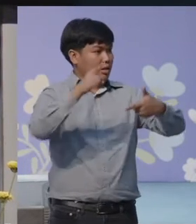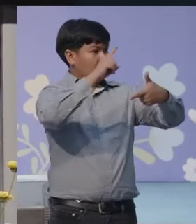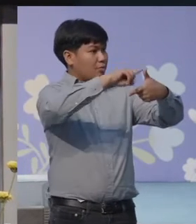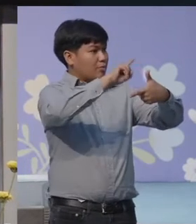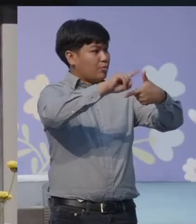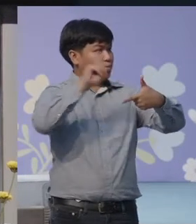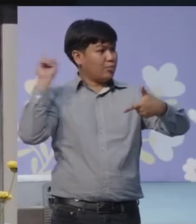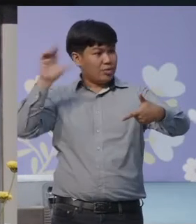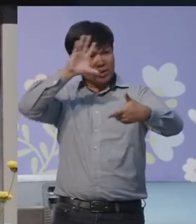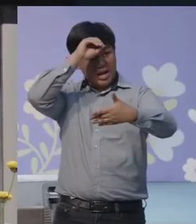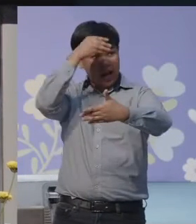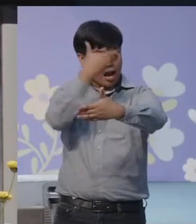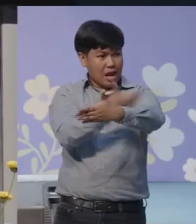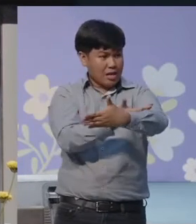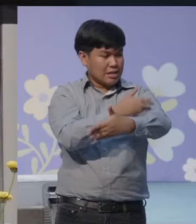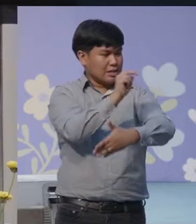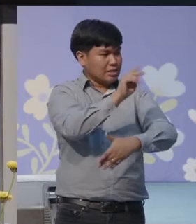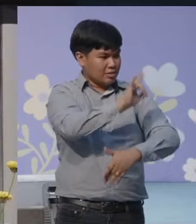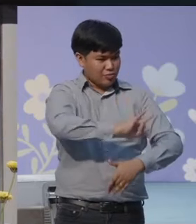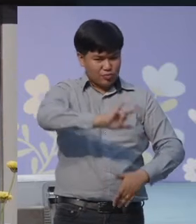para mag-aral.